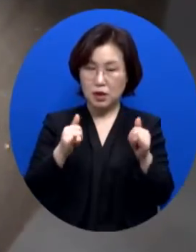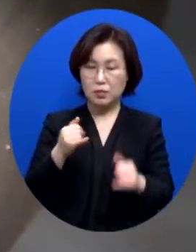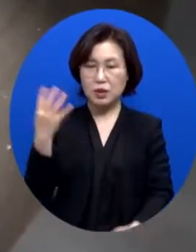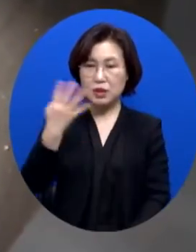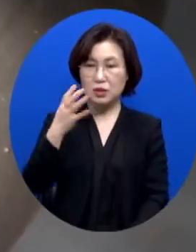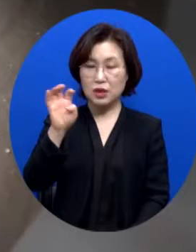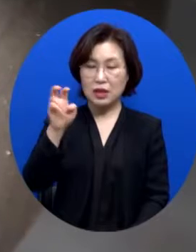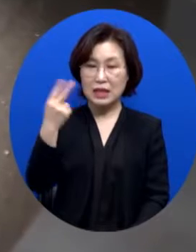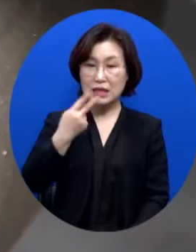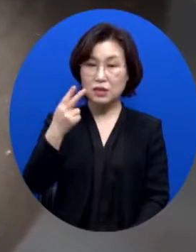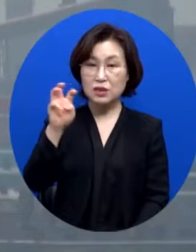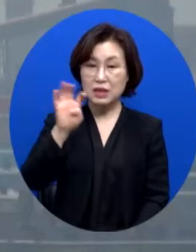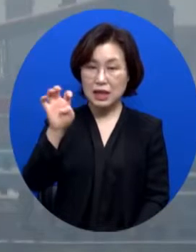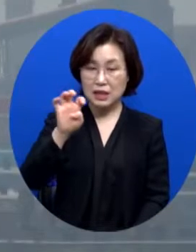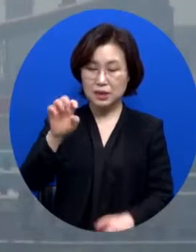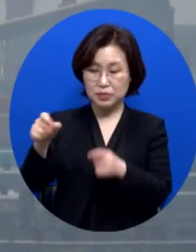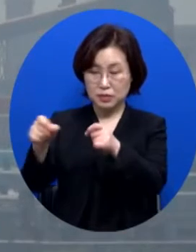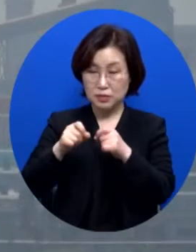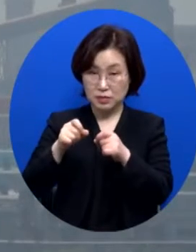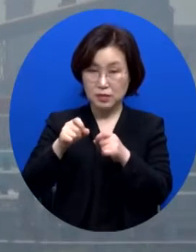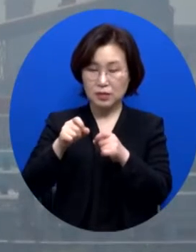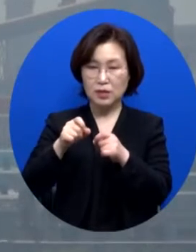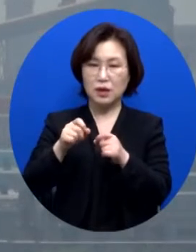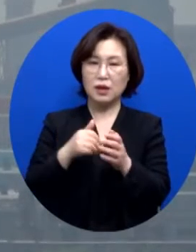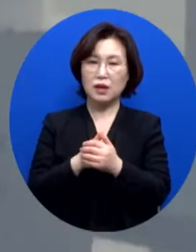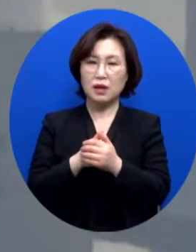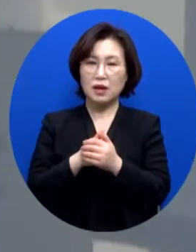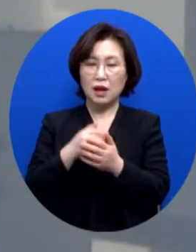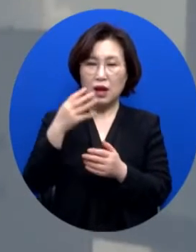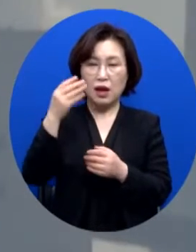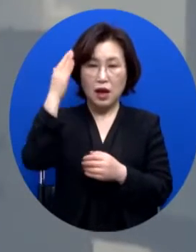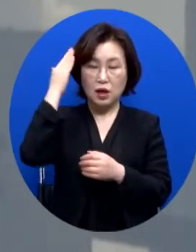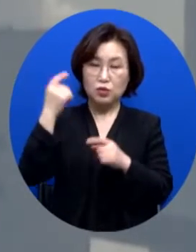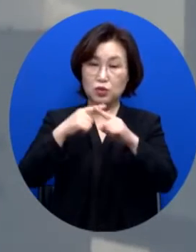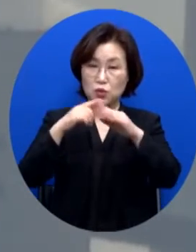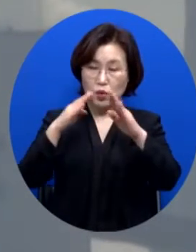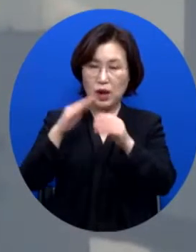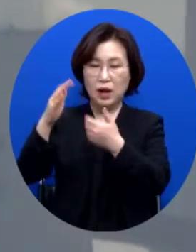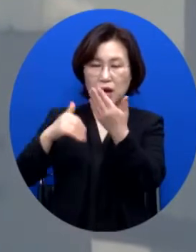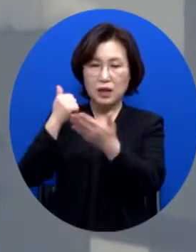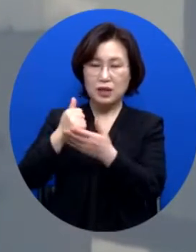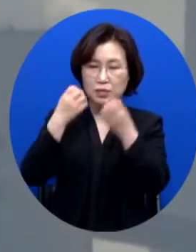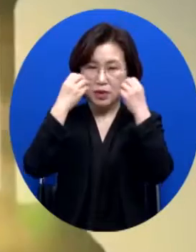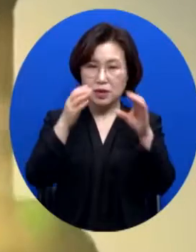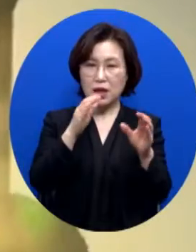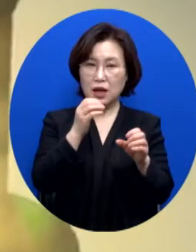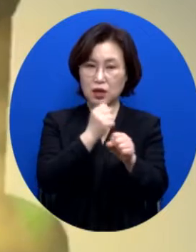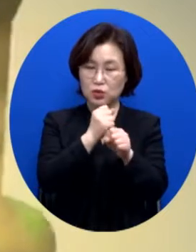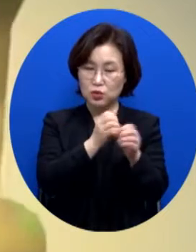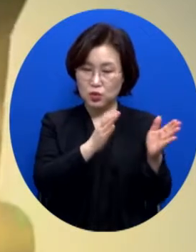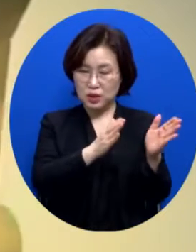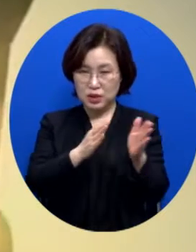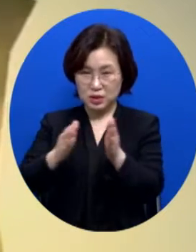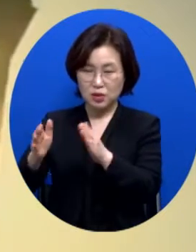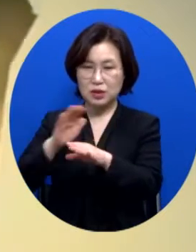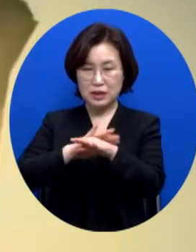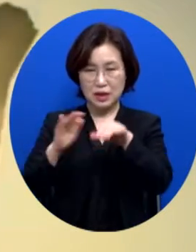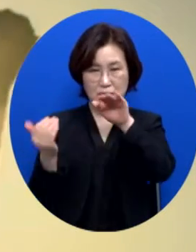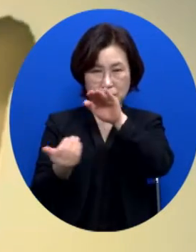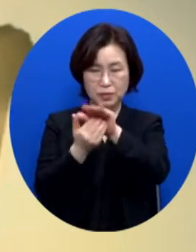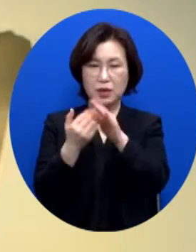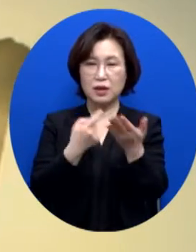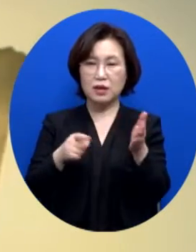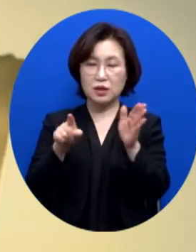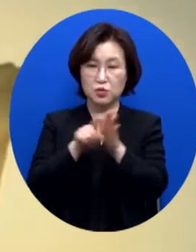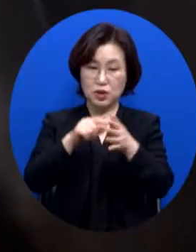앞당겨진 탄소중립 의 당면 과제 앞에 한국교회가 하나님의 창조 질서 보존의 소명을 잘 감당하기 위한